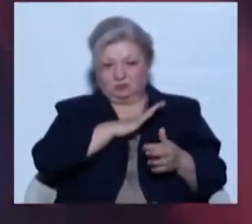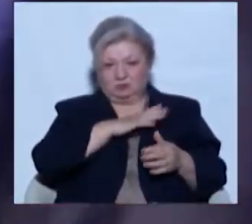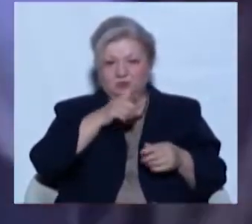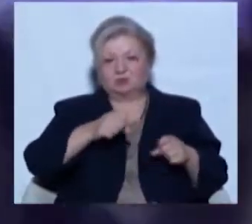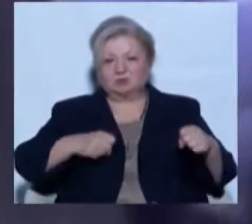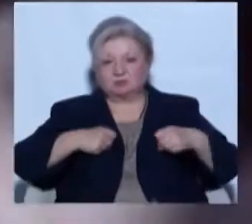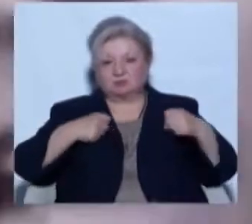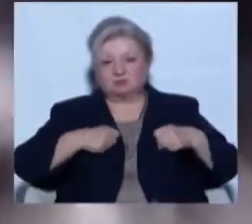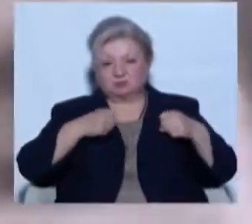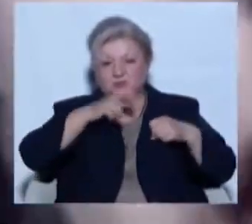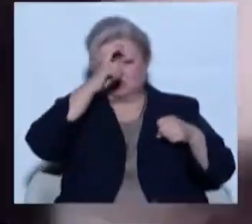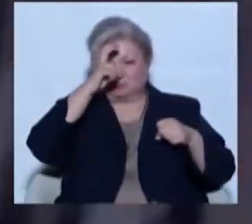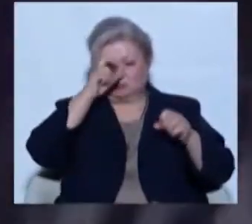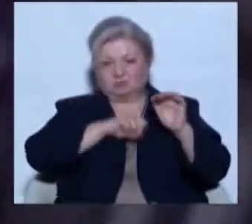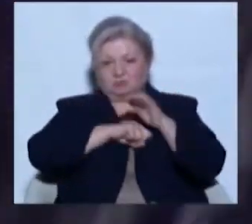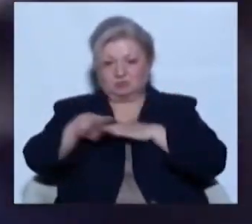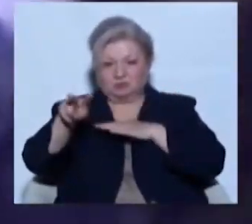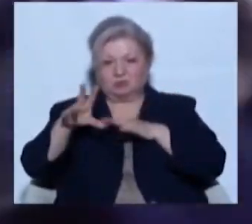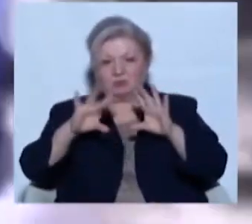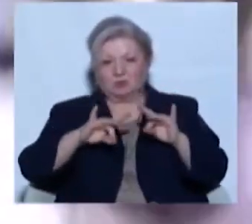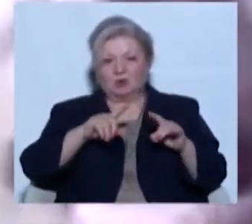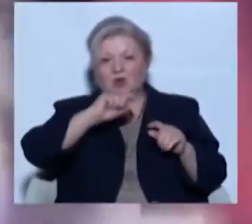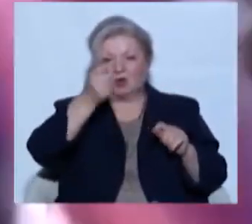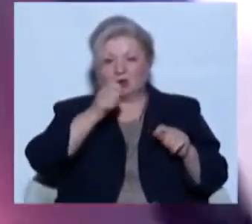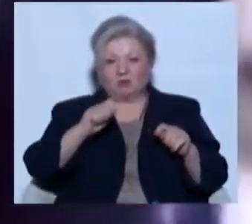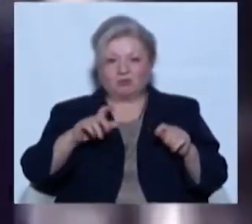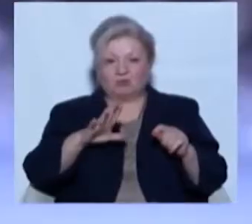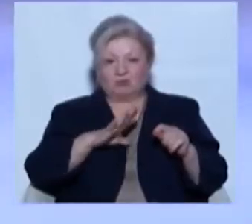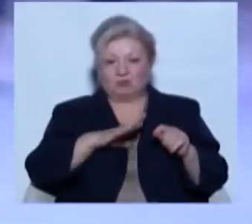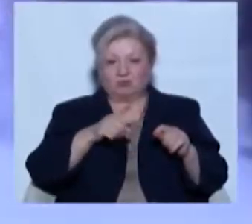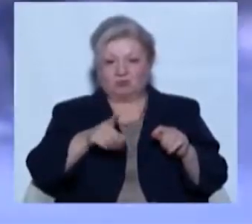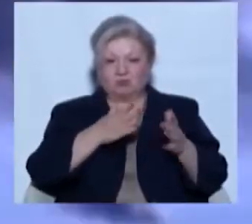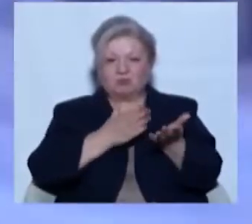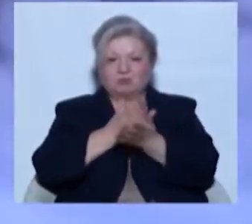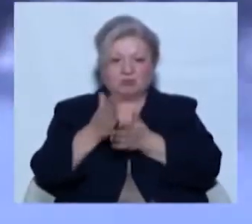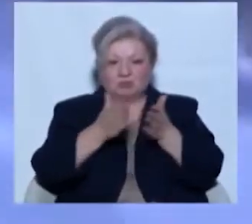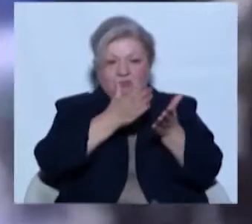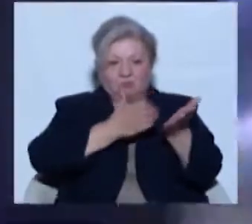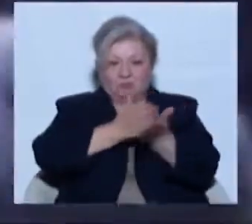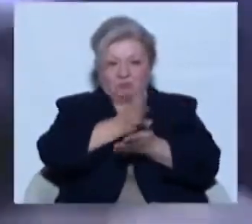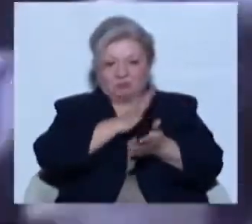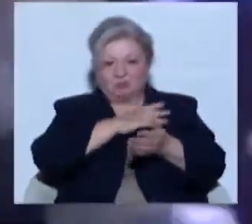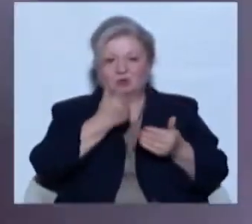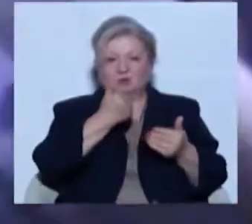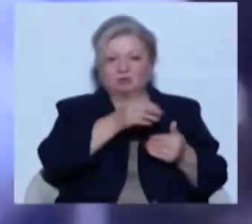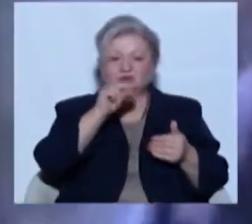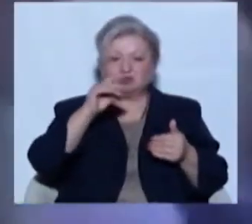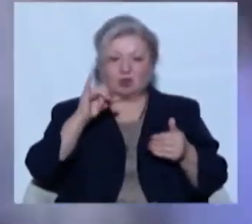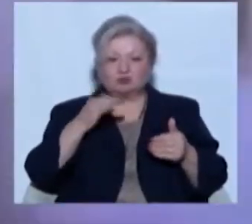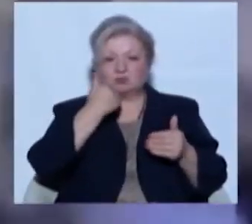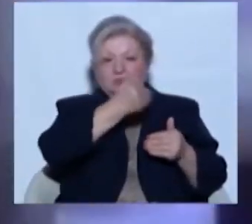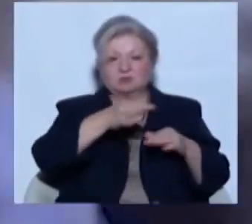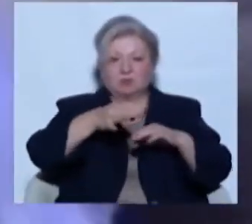ქვეყნიდან გაქცეულიყო, თუმცა რევოლუცია შეუქცევადი მიმართულებით წავიდა, ჩაუშესკუ და მისი მეუღლე